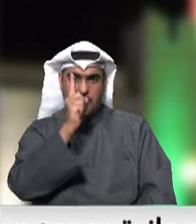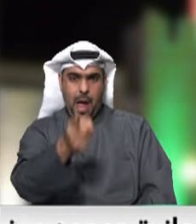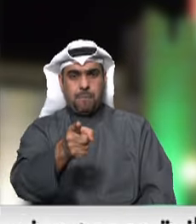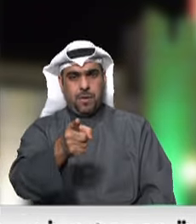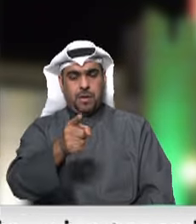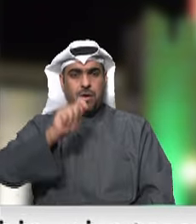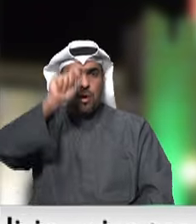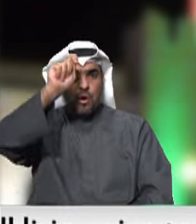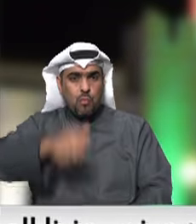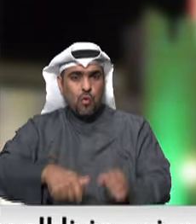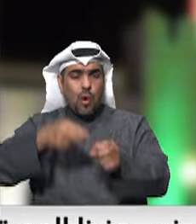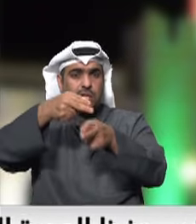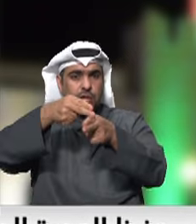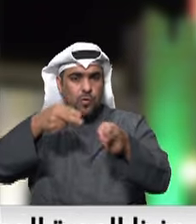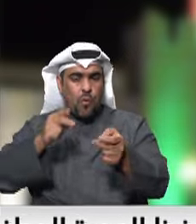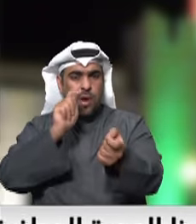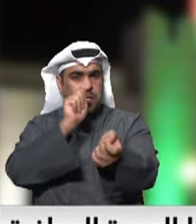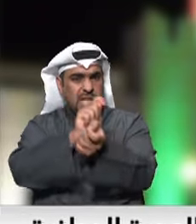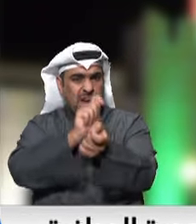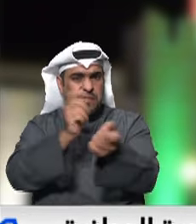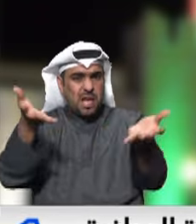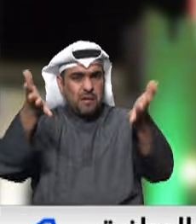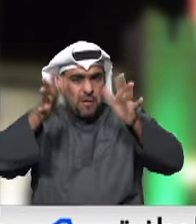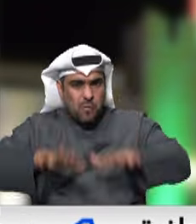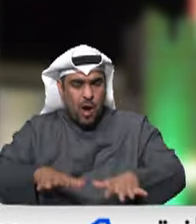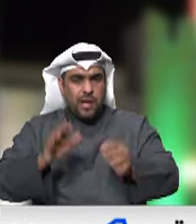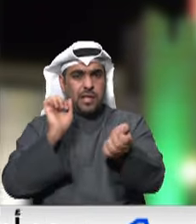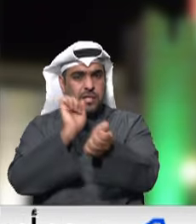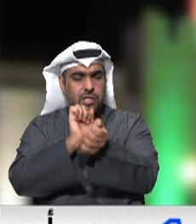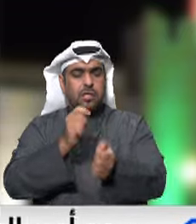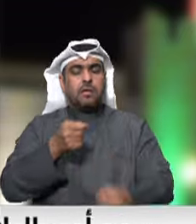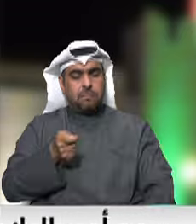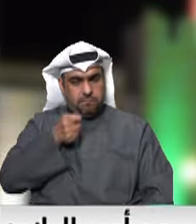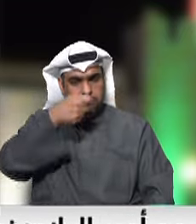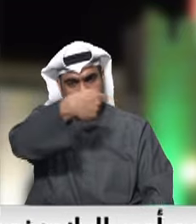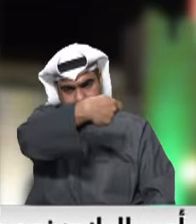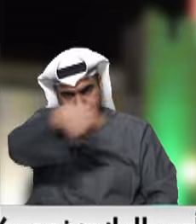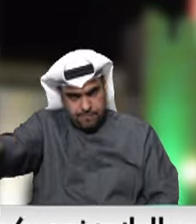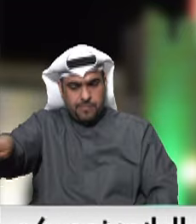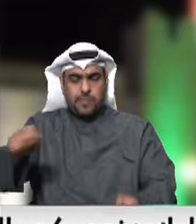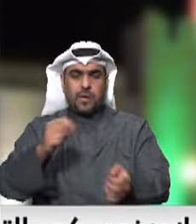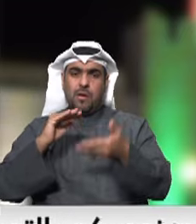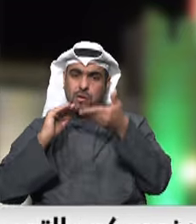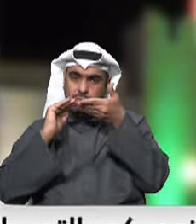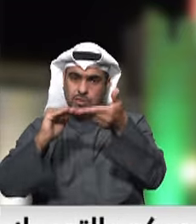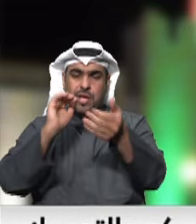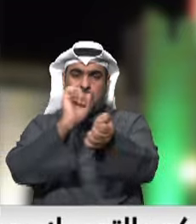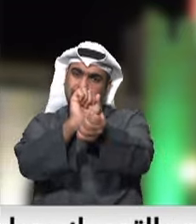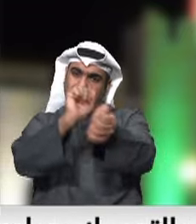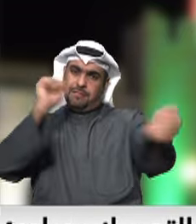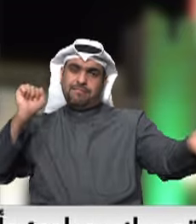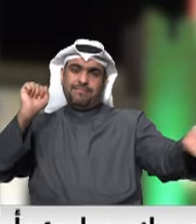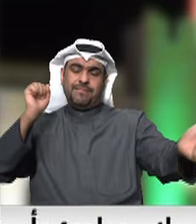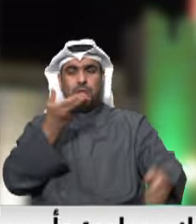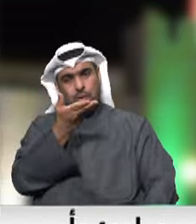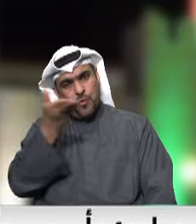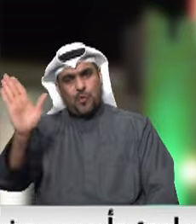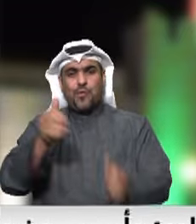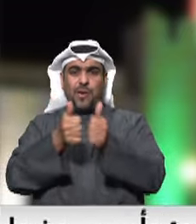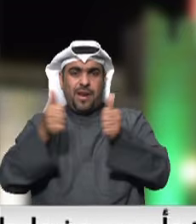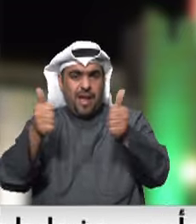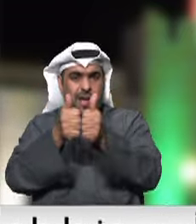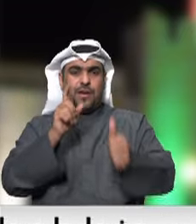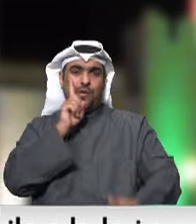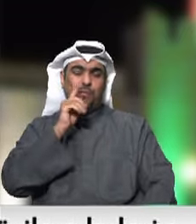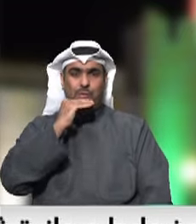الخيري داخل البلاد وما جبل عليه الشعب الكويتي من حب عمل الخير وتقديم المساعده للمحتاجين وتخفيف